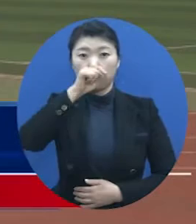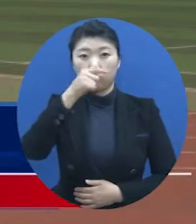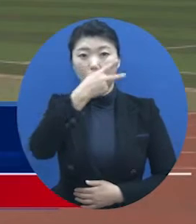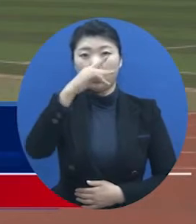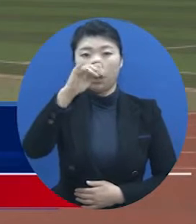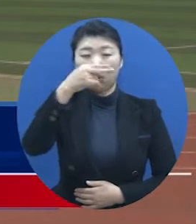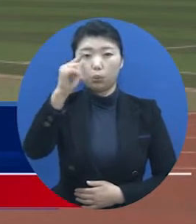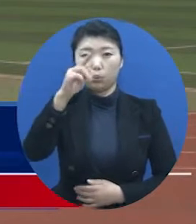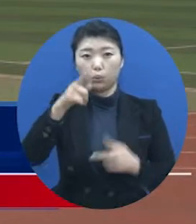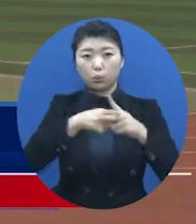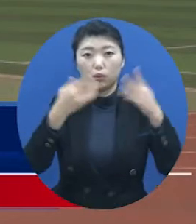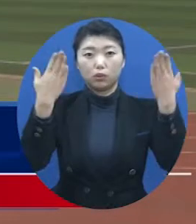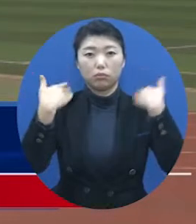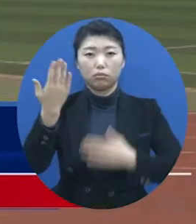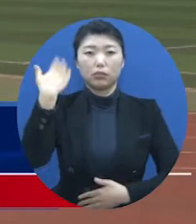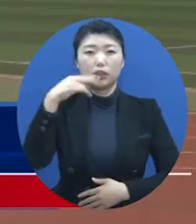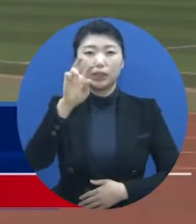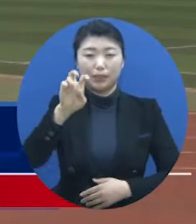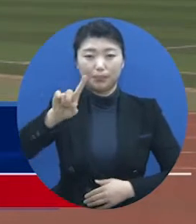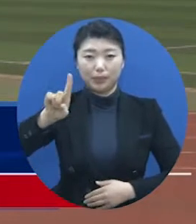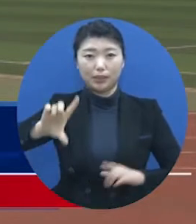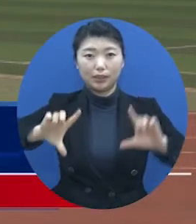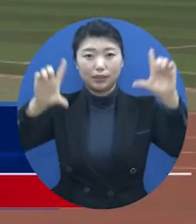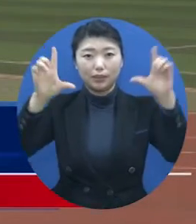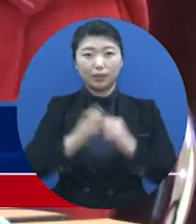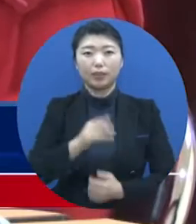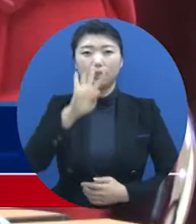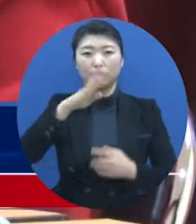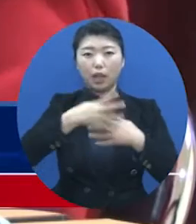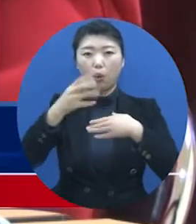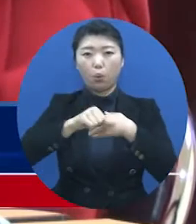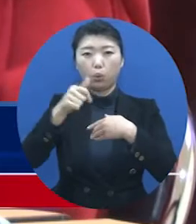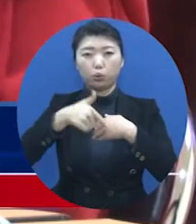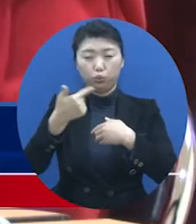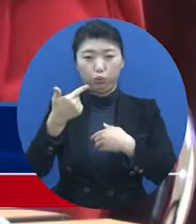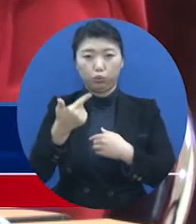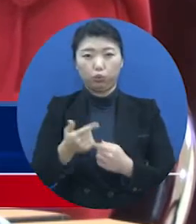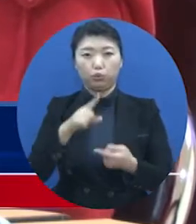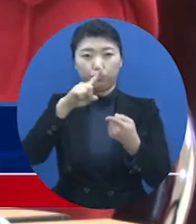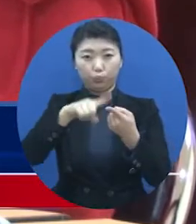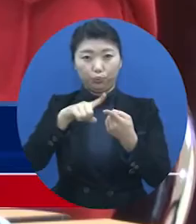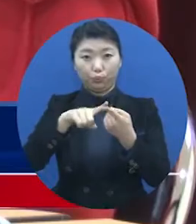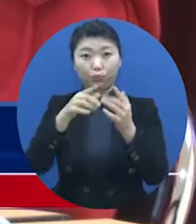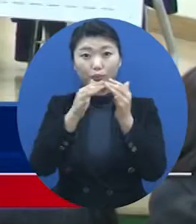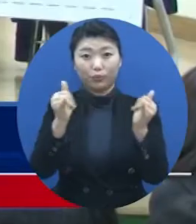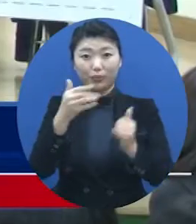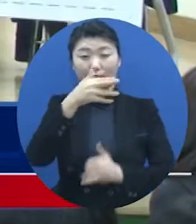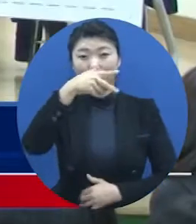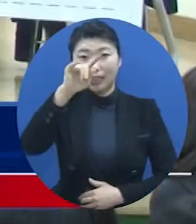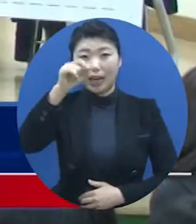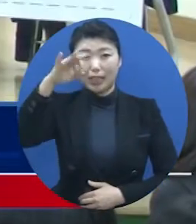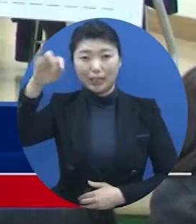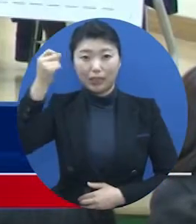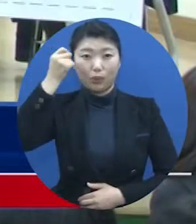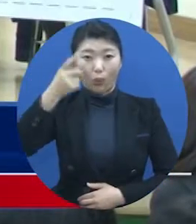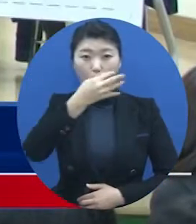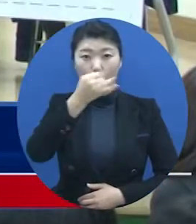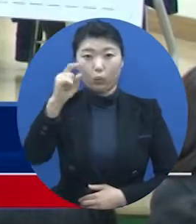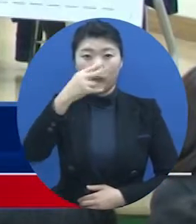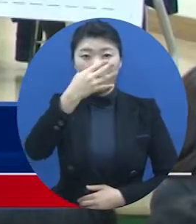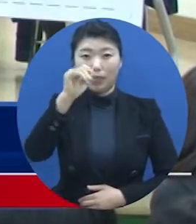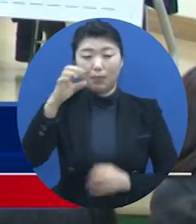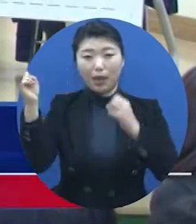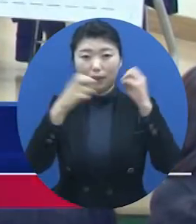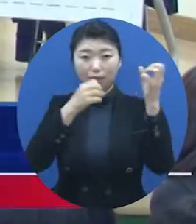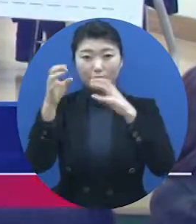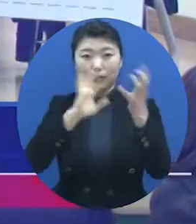세종시 주치원 대동초등학교는 지난 21일 4, 5, 6학년 학생을 대상으로 창의톡, 인성톡